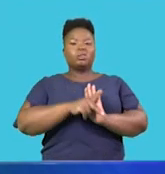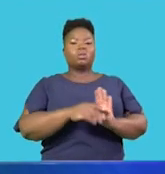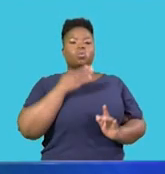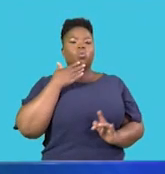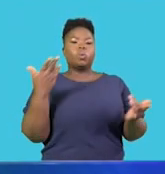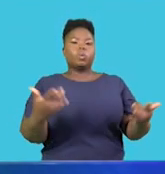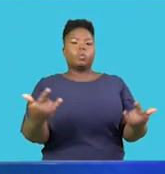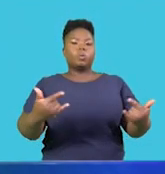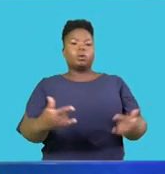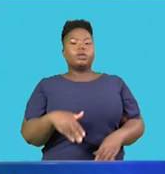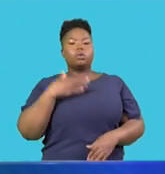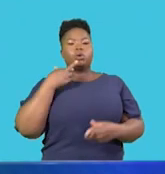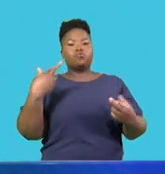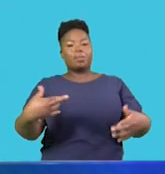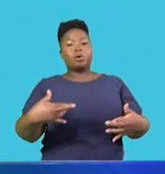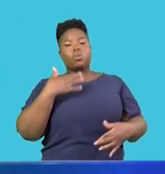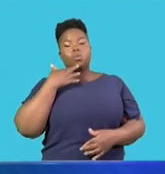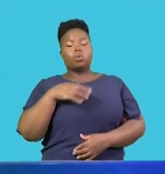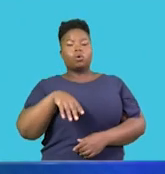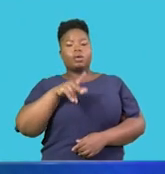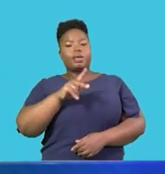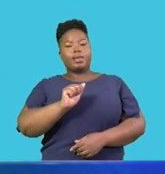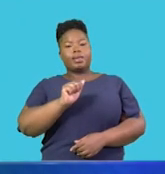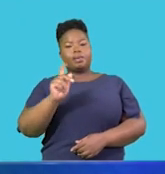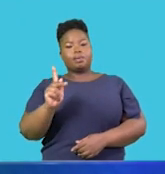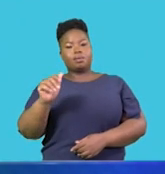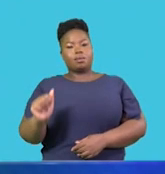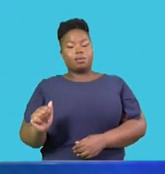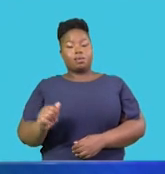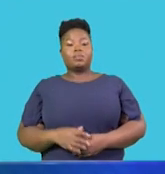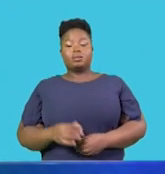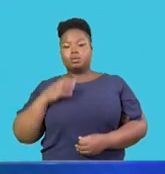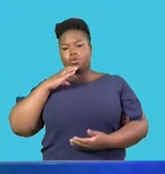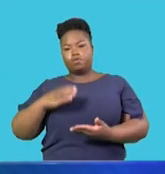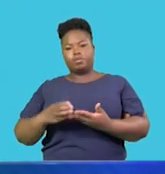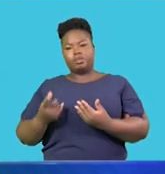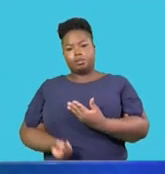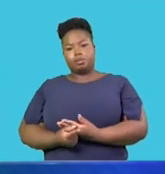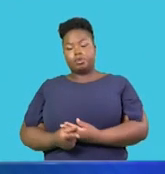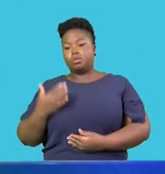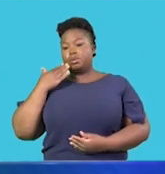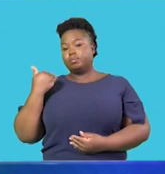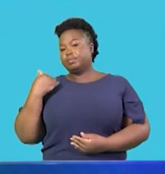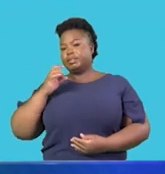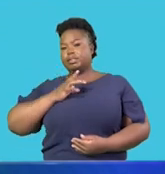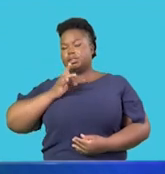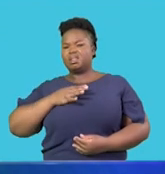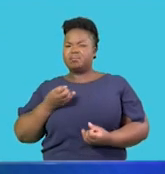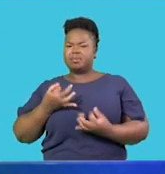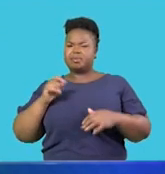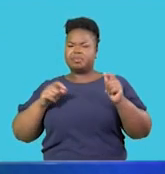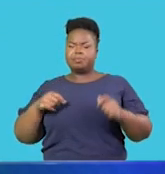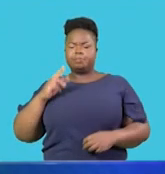mzanzafrika ukinen Forbes no wazuangu kubanzi ngelika aka. Esi siku nsegi iso si zangetubangu mkwebelo ikhtabati belka pela